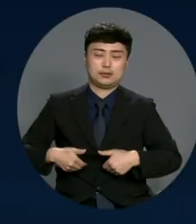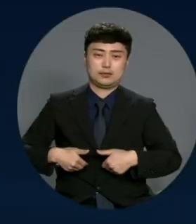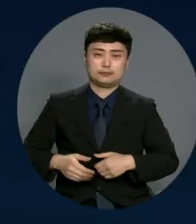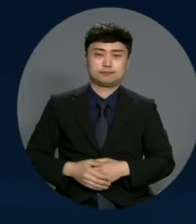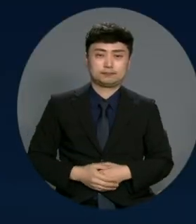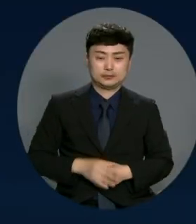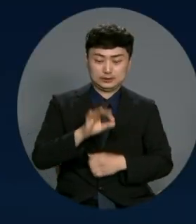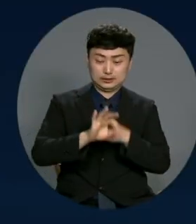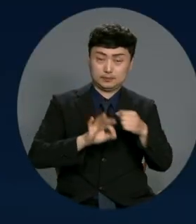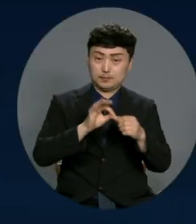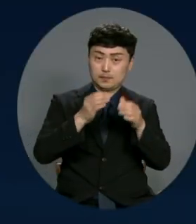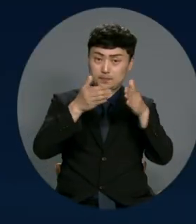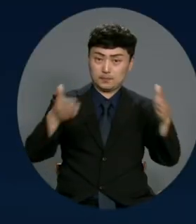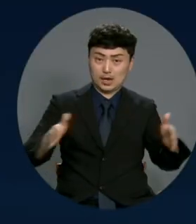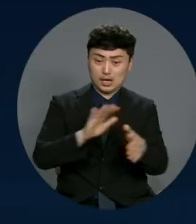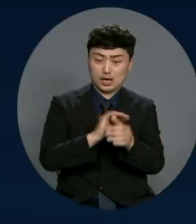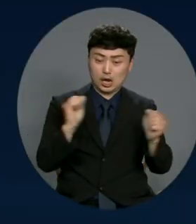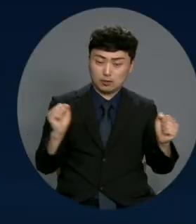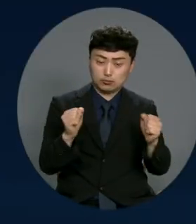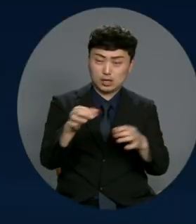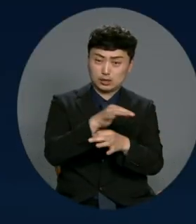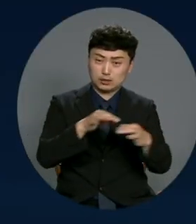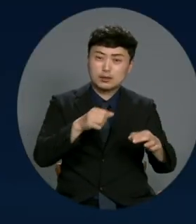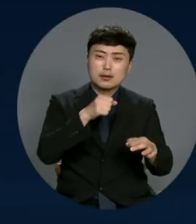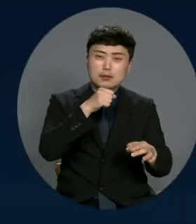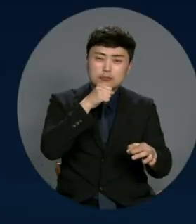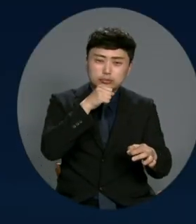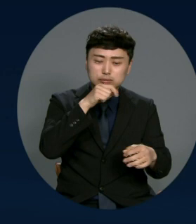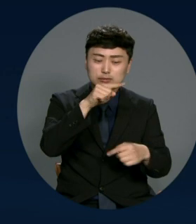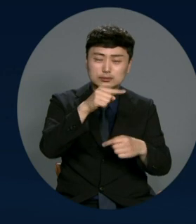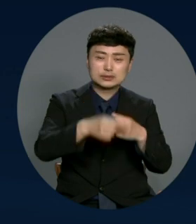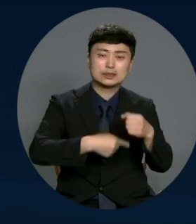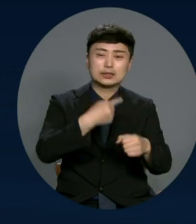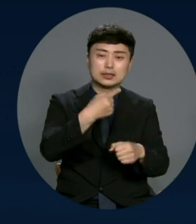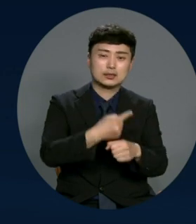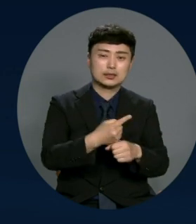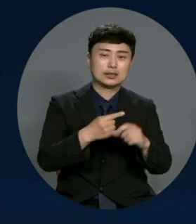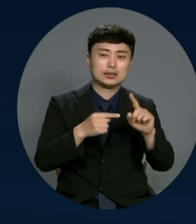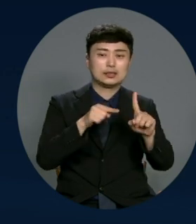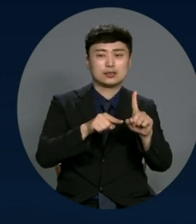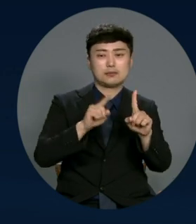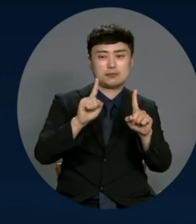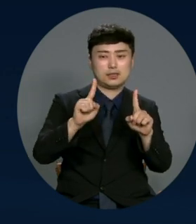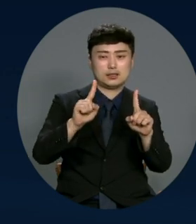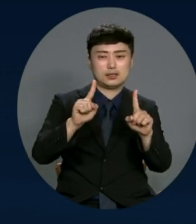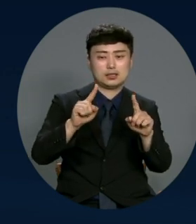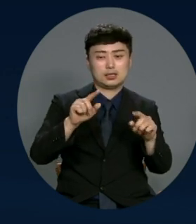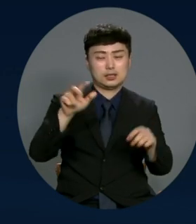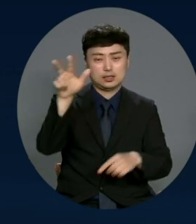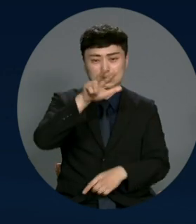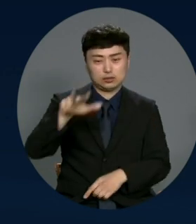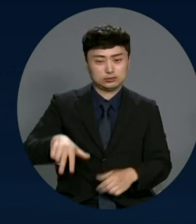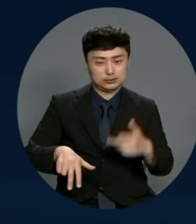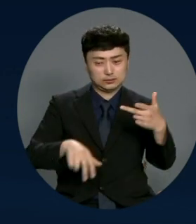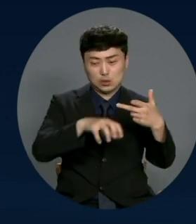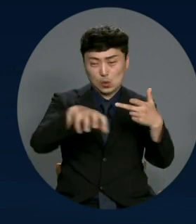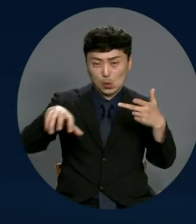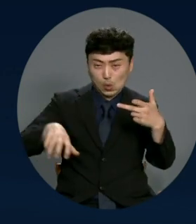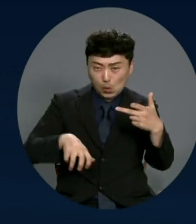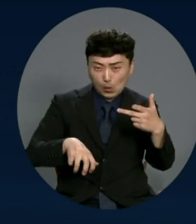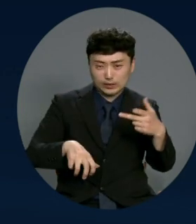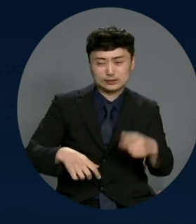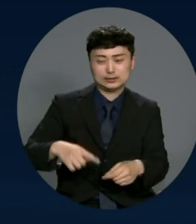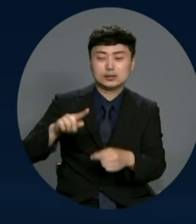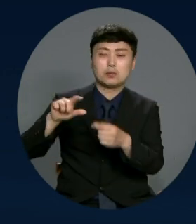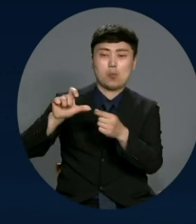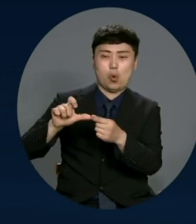실제로 최근 10년간 경북의 경제 성장률은 연평균 1.1%, 전국 17개 시도 가운데